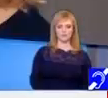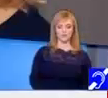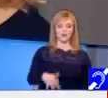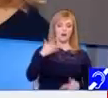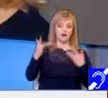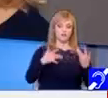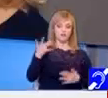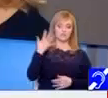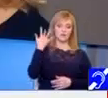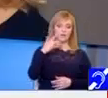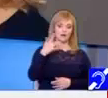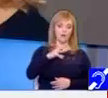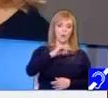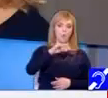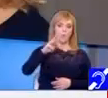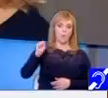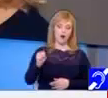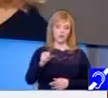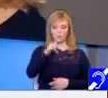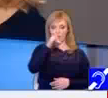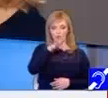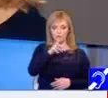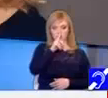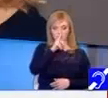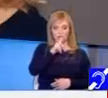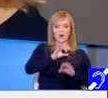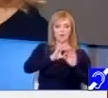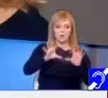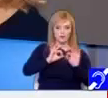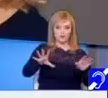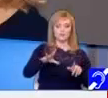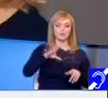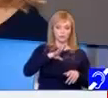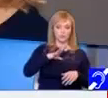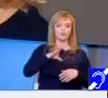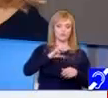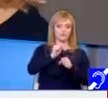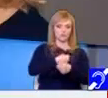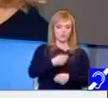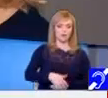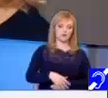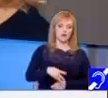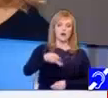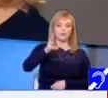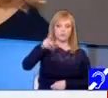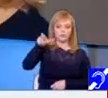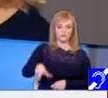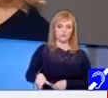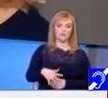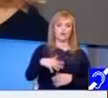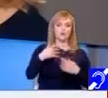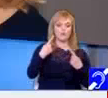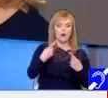Uma Thurman, actriță și fotomodelă, rupe tăcerea. Povestește că și ea a fost hărțuită sexual de Harvey Weinstein, producătorul acuzat deja